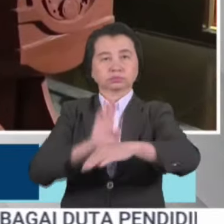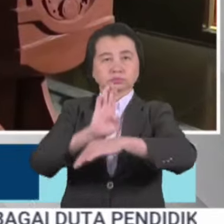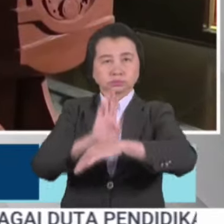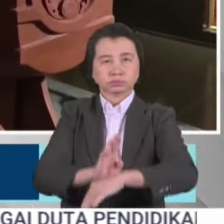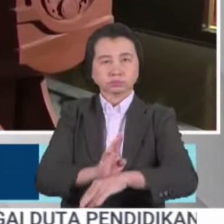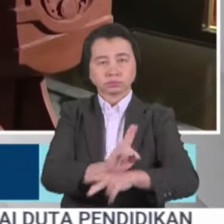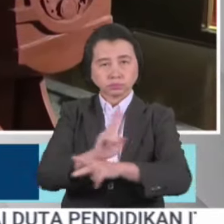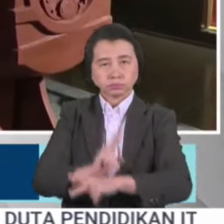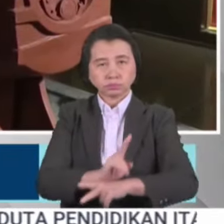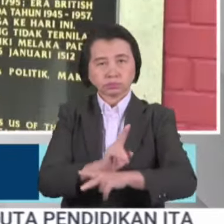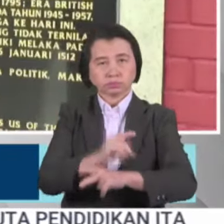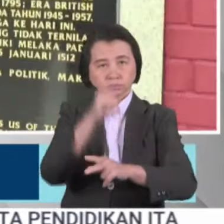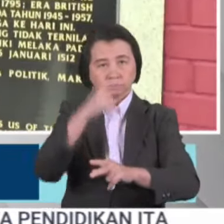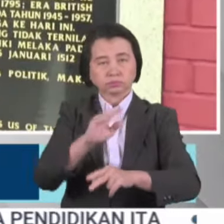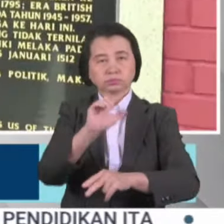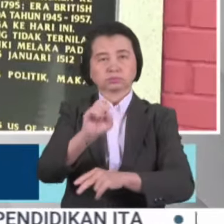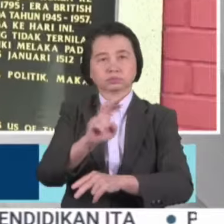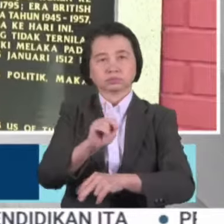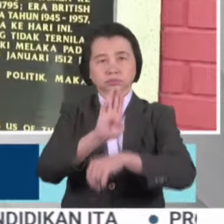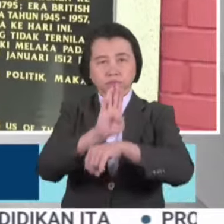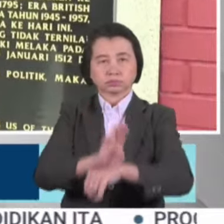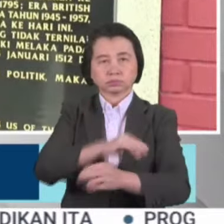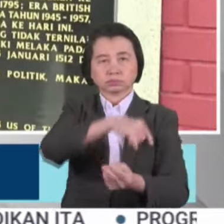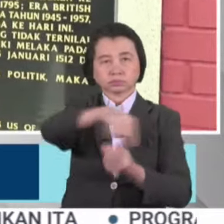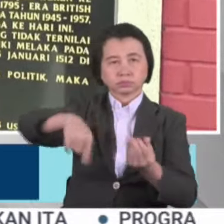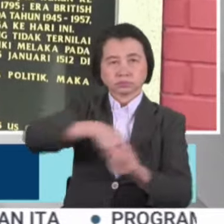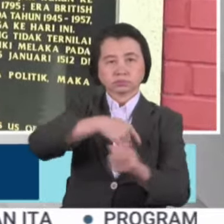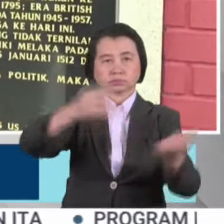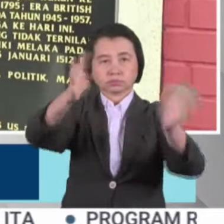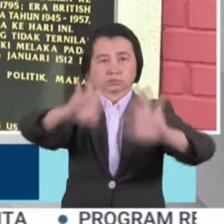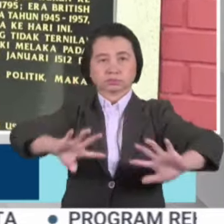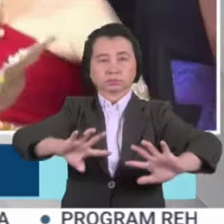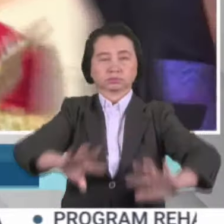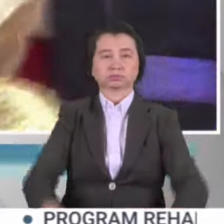budaya dalam memelihara dan memelihara seni budaya di rantau ASEAN.